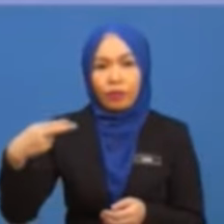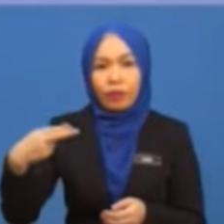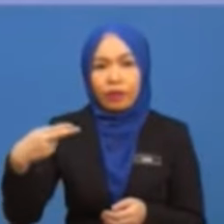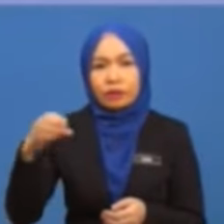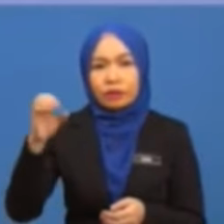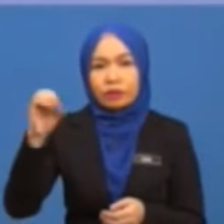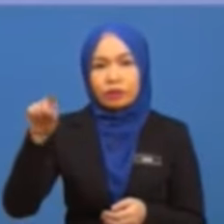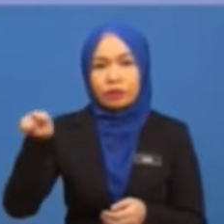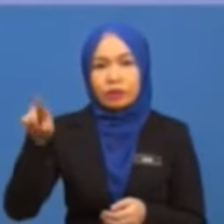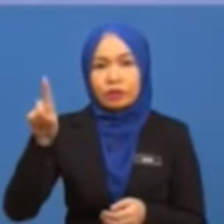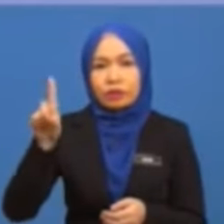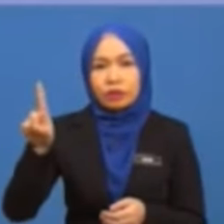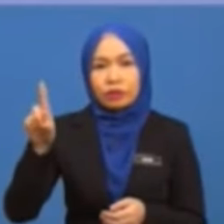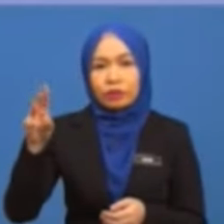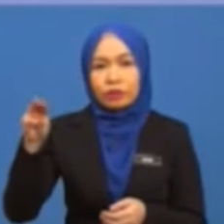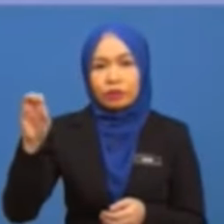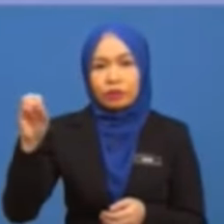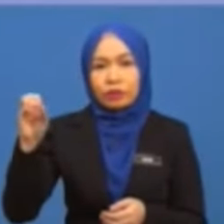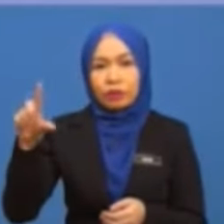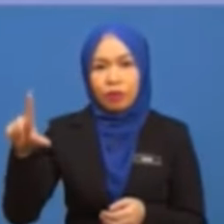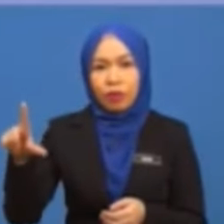0.1 mol per desimeter padu,